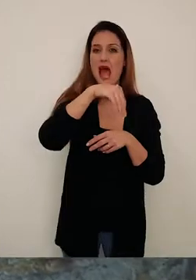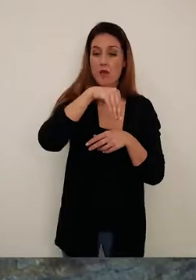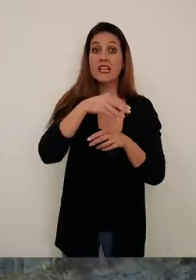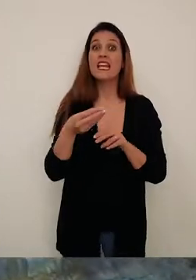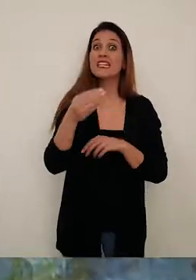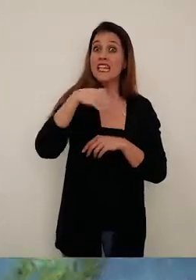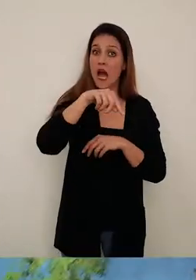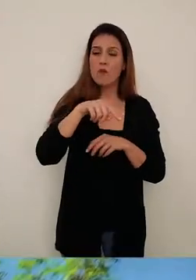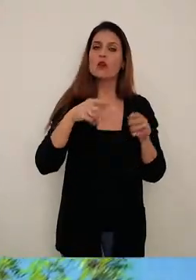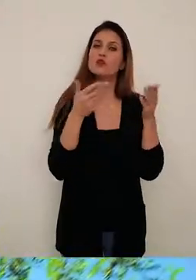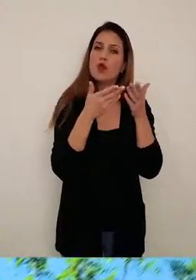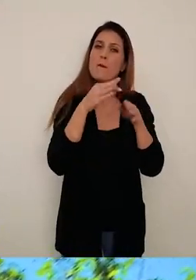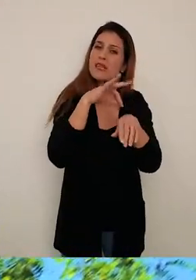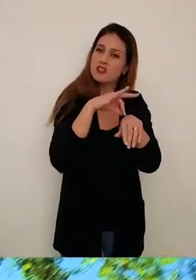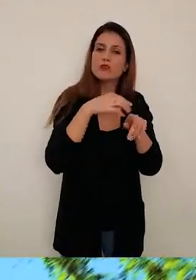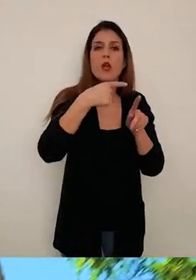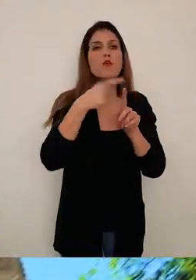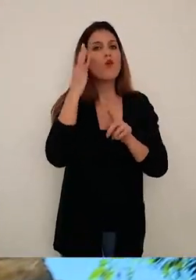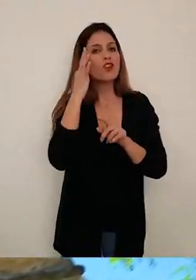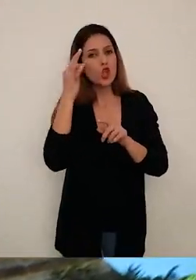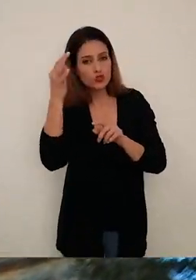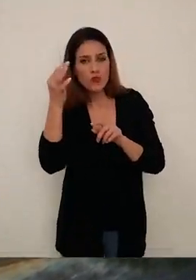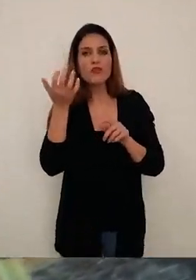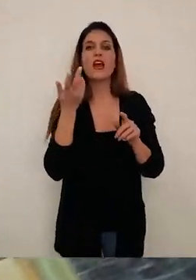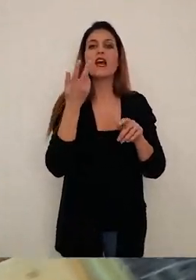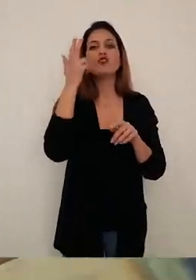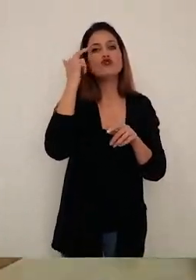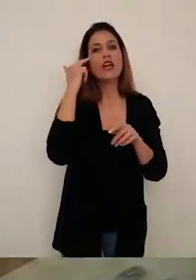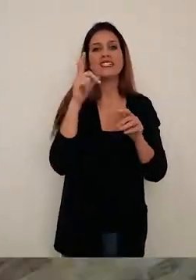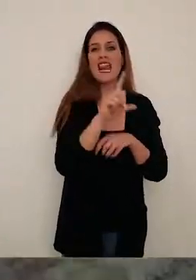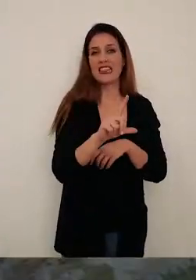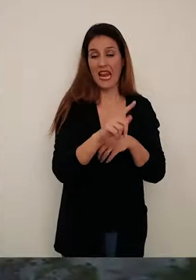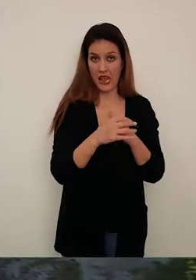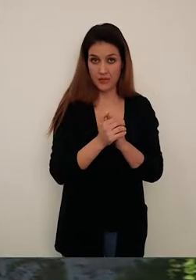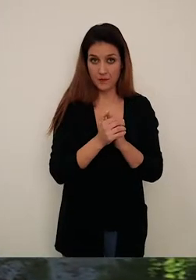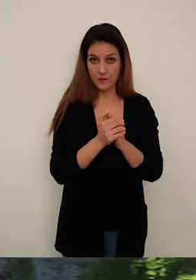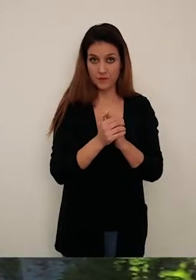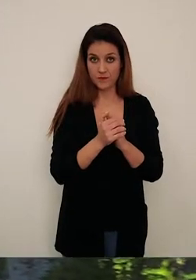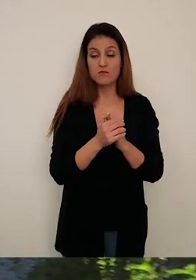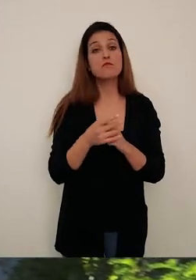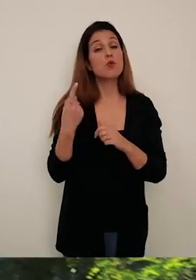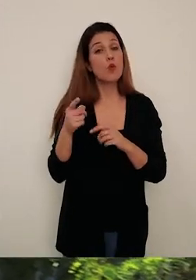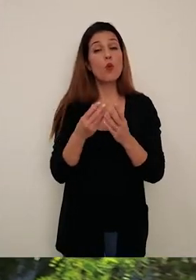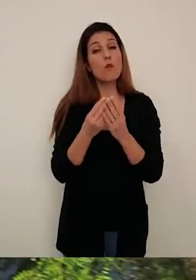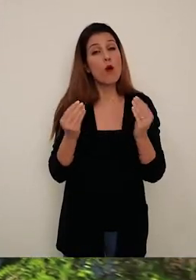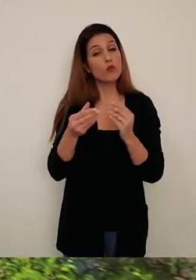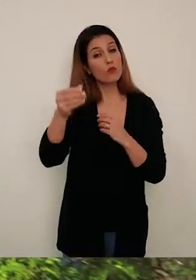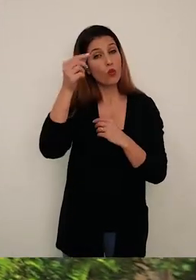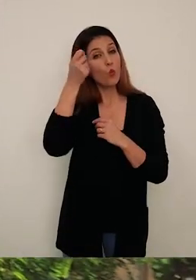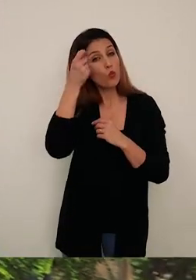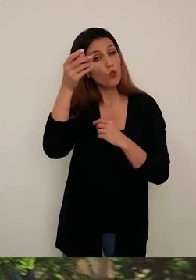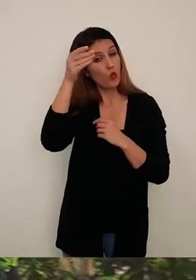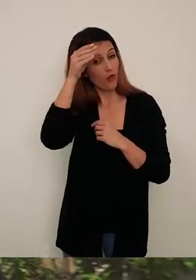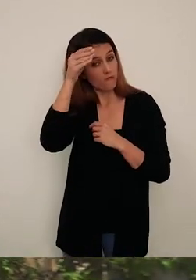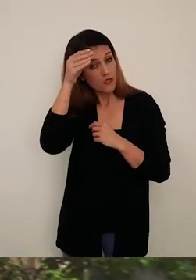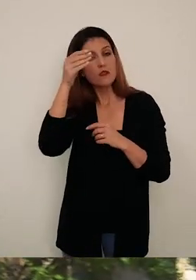studiò l'arte della medicina e perfezionò gli insegnamenti della filosofia e delle scienze letterarie. Fu quindi un personaggio